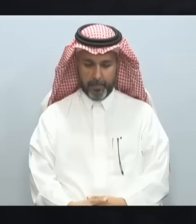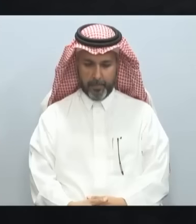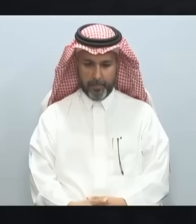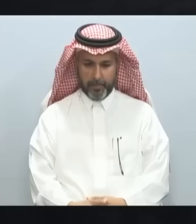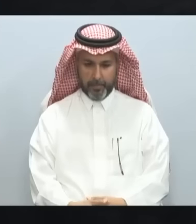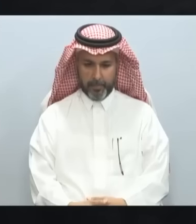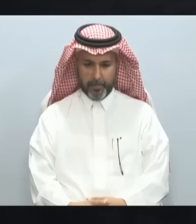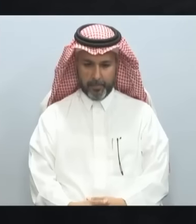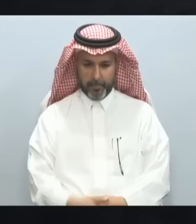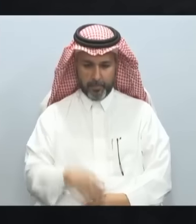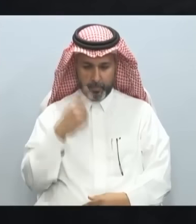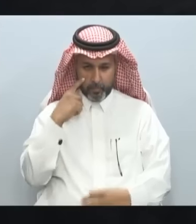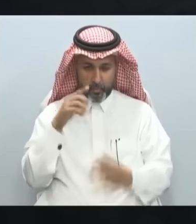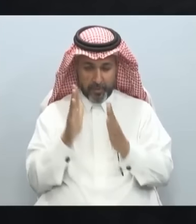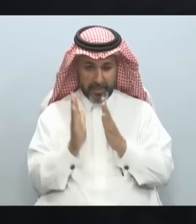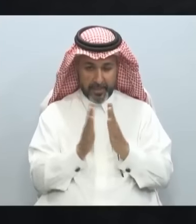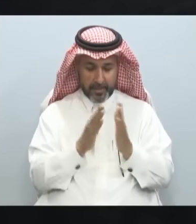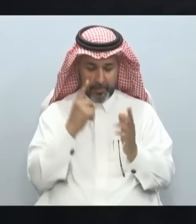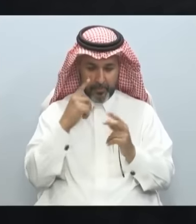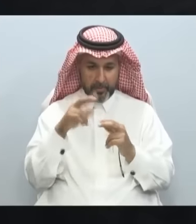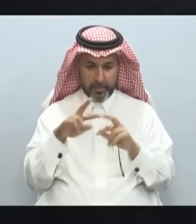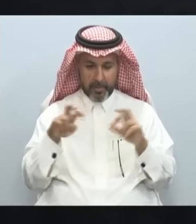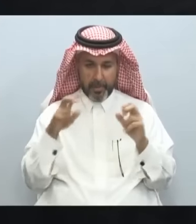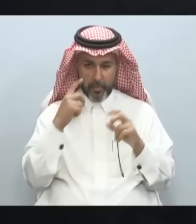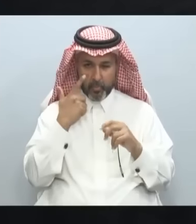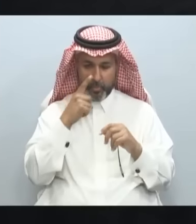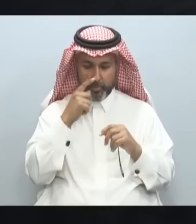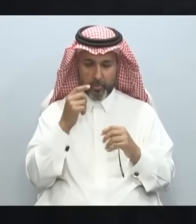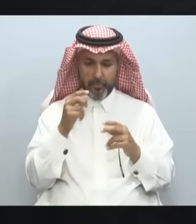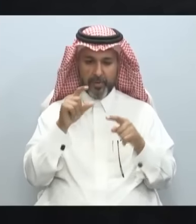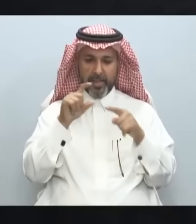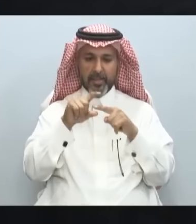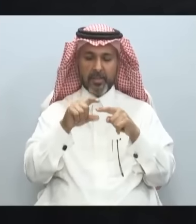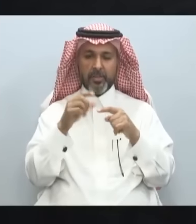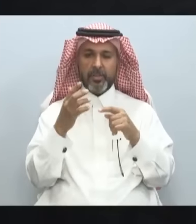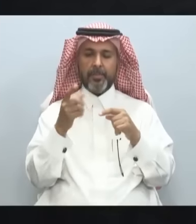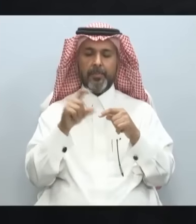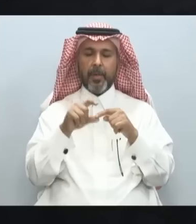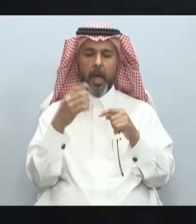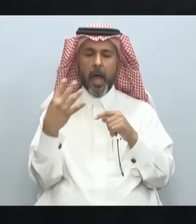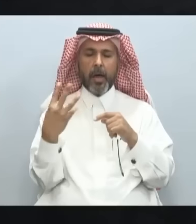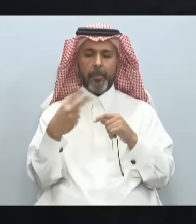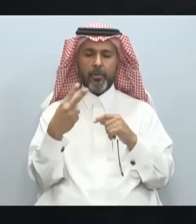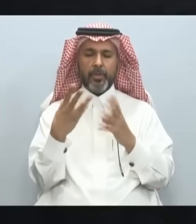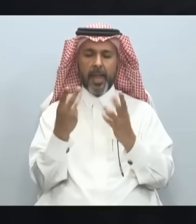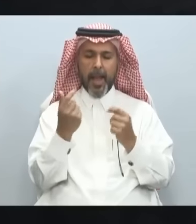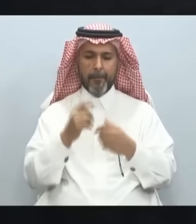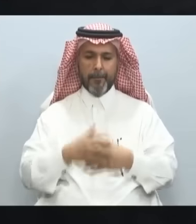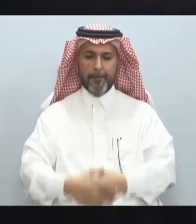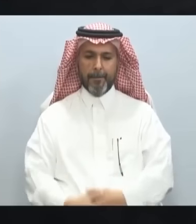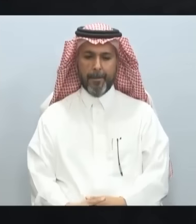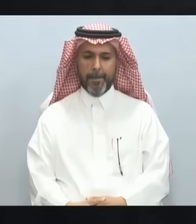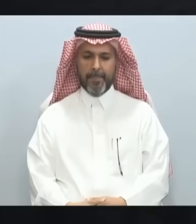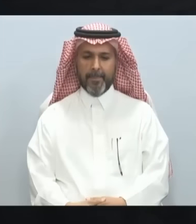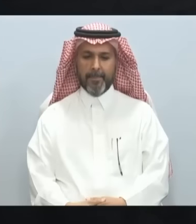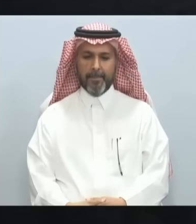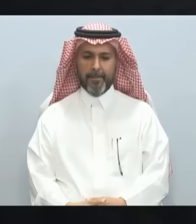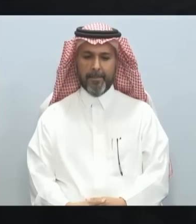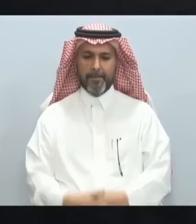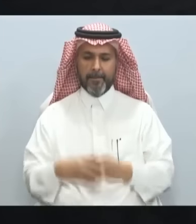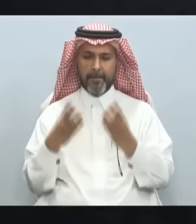لترتيب الطاولات فانه يجب ان نجد قواسم العدد 24 وهنا على ال 24 هو عدد